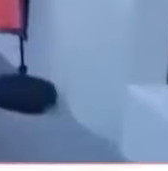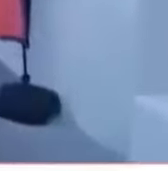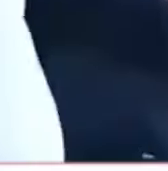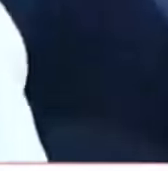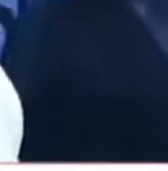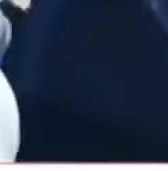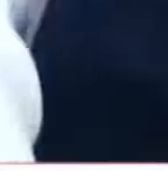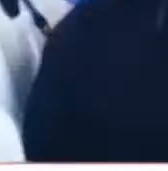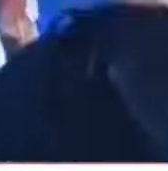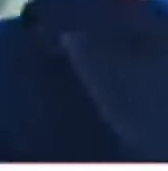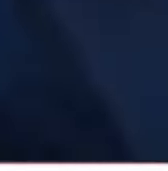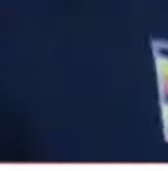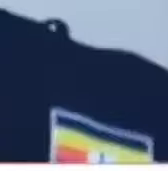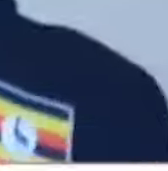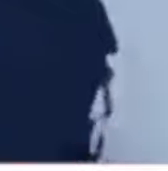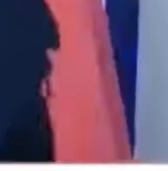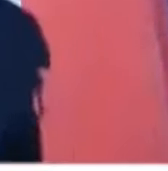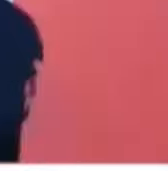eno.